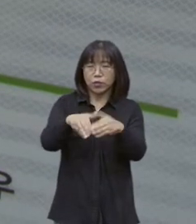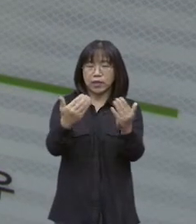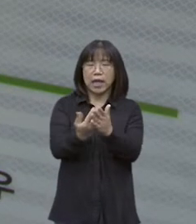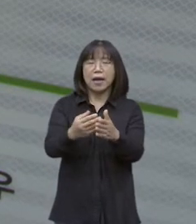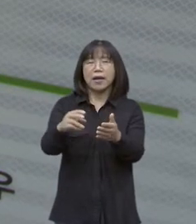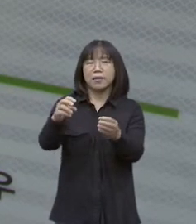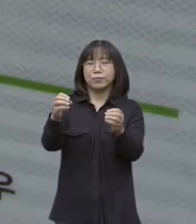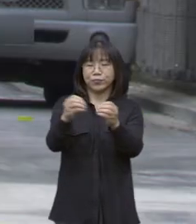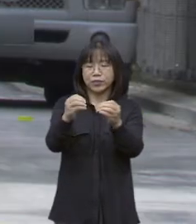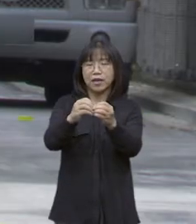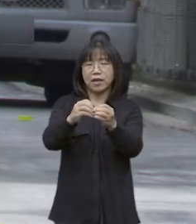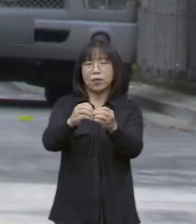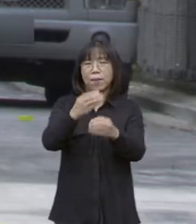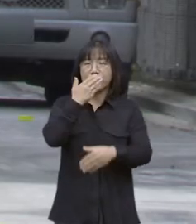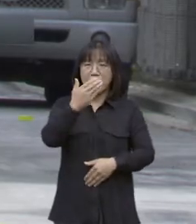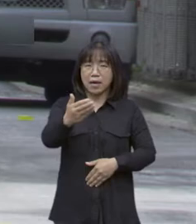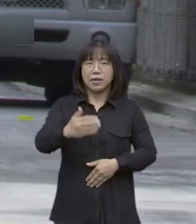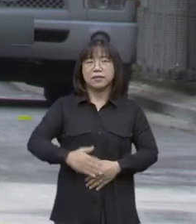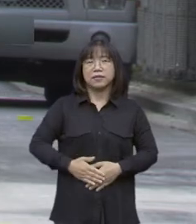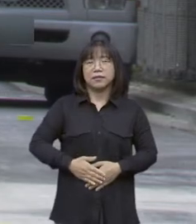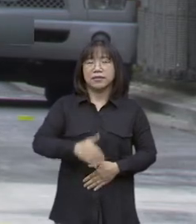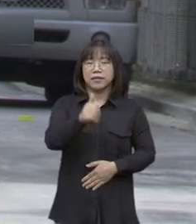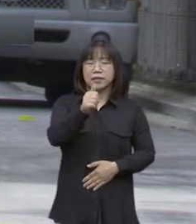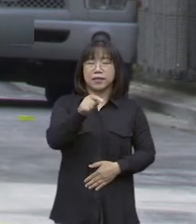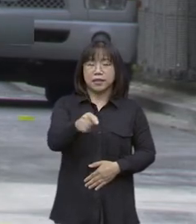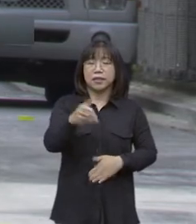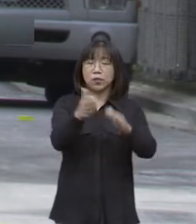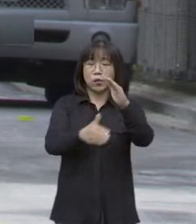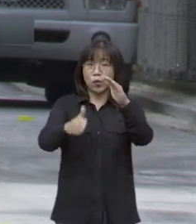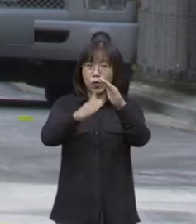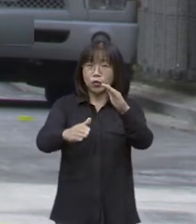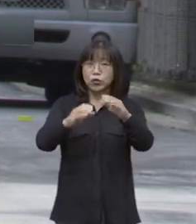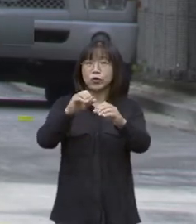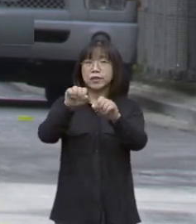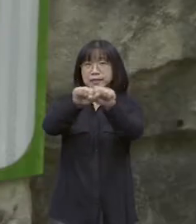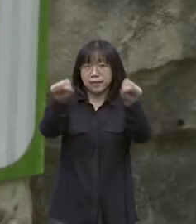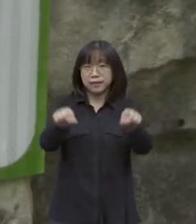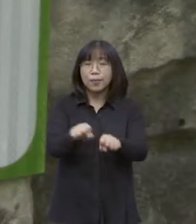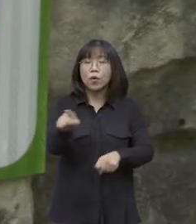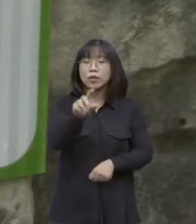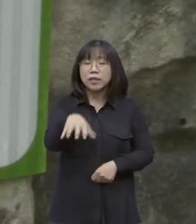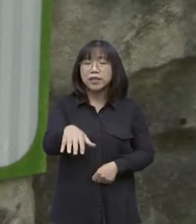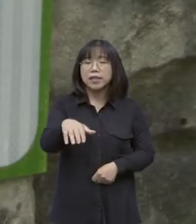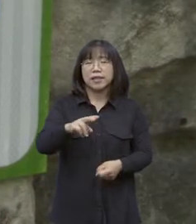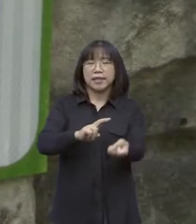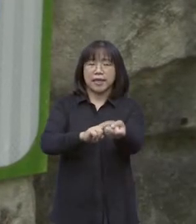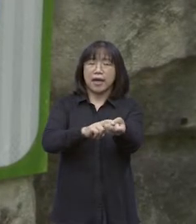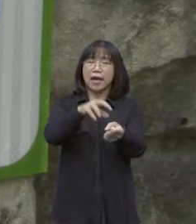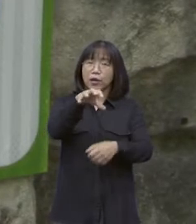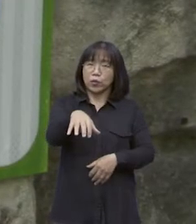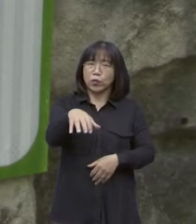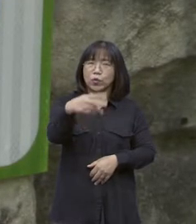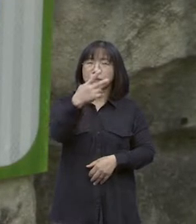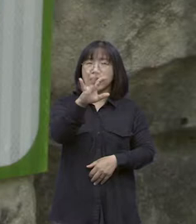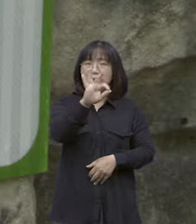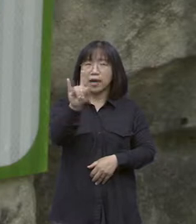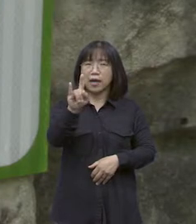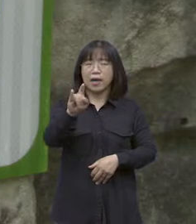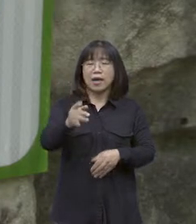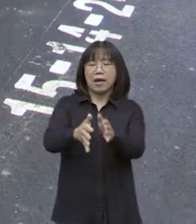알림 메시지를 통해 할 수 있습니다. ARS 주차 공유 시스템은 방문 주차 이용이 활발한